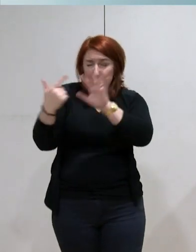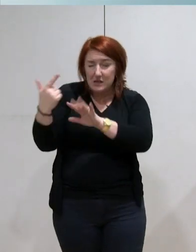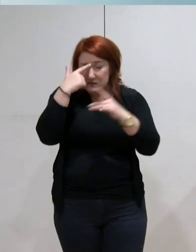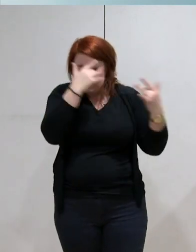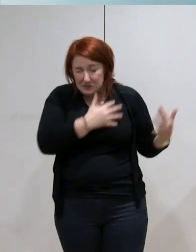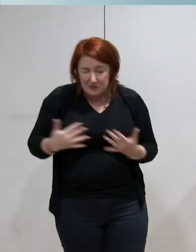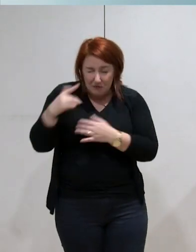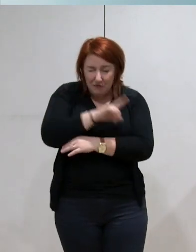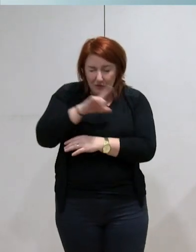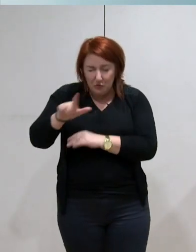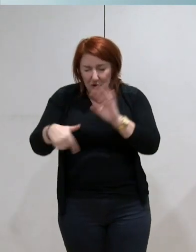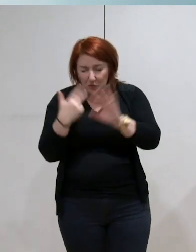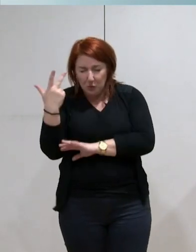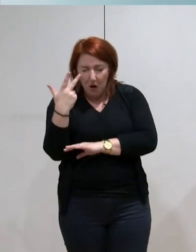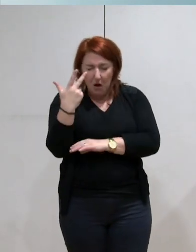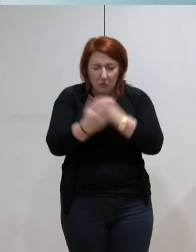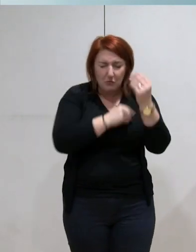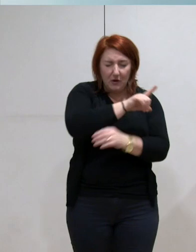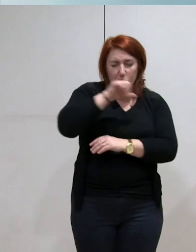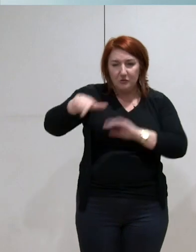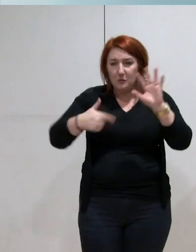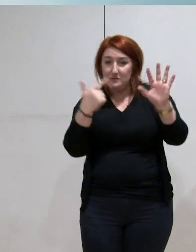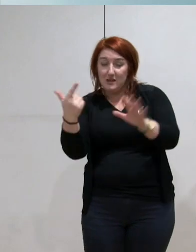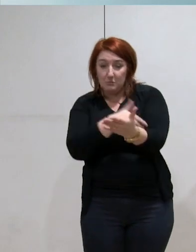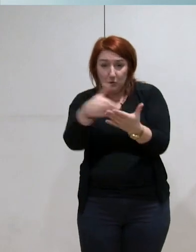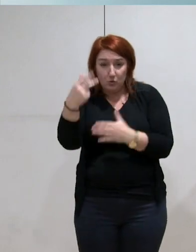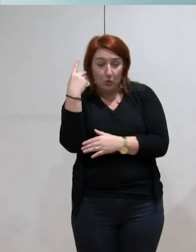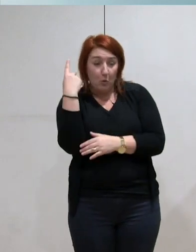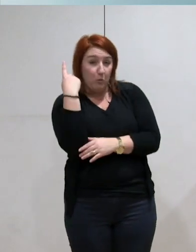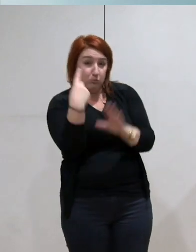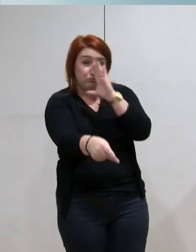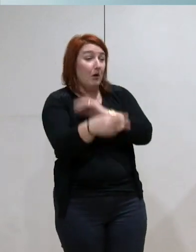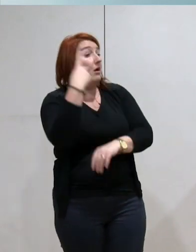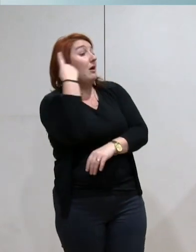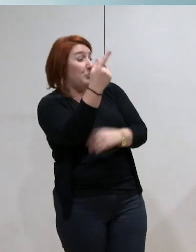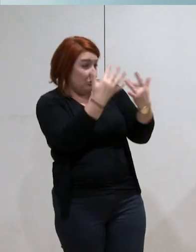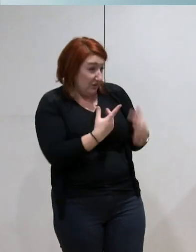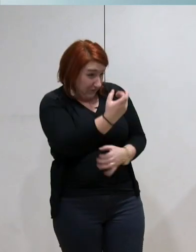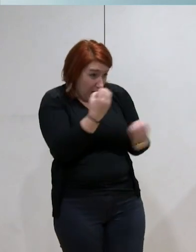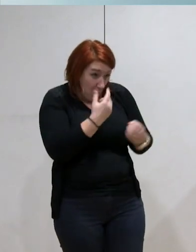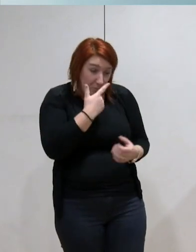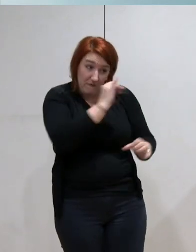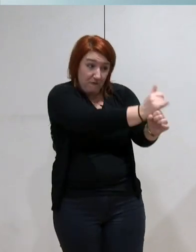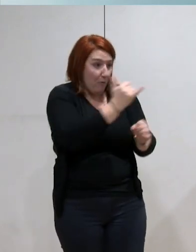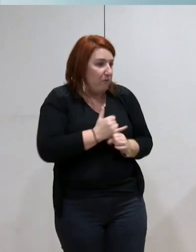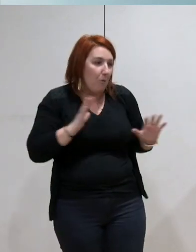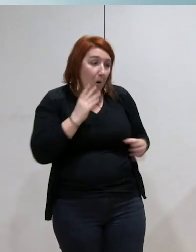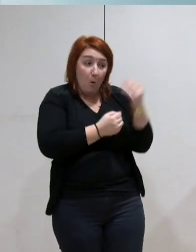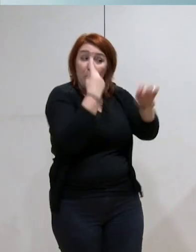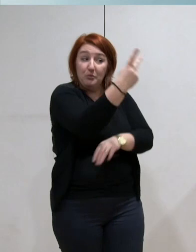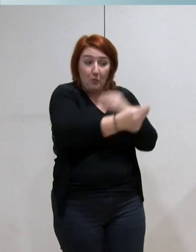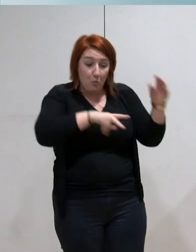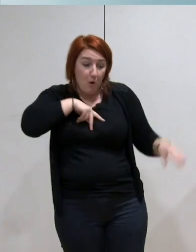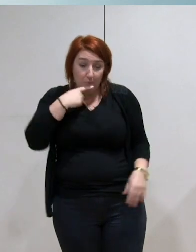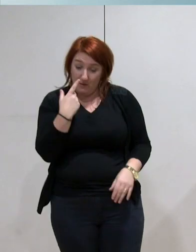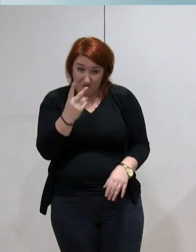arriver à 22,3 ou 22,7 million d'euros je sais pas d'où sortent vos chiffres il y en a forcément des chiffres qui sont faux soit les votes soit les miens mais moi je les ai